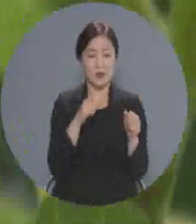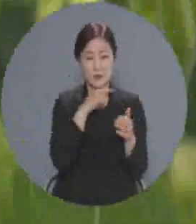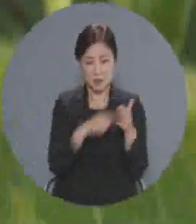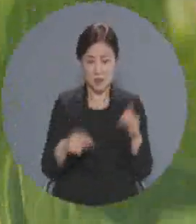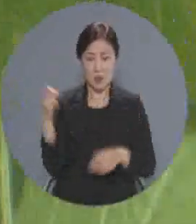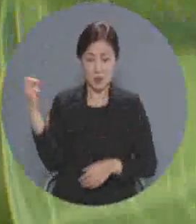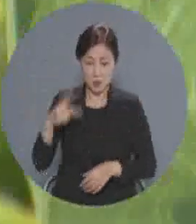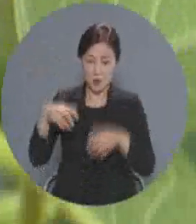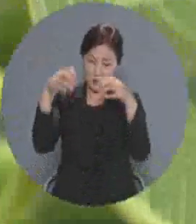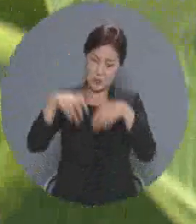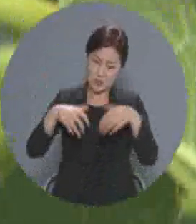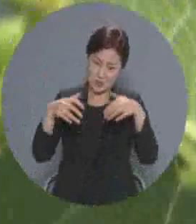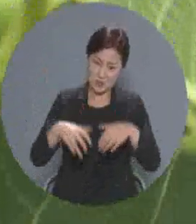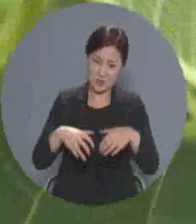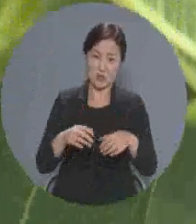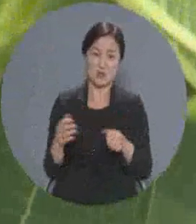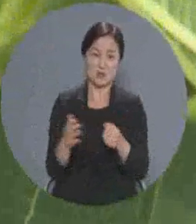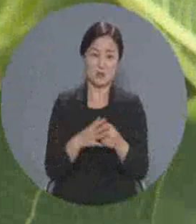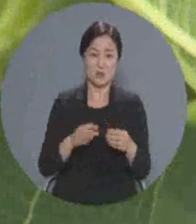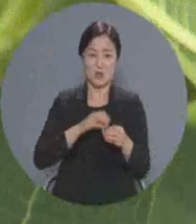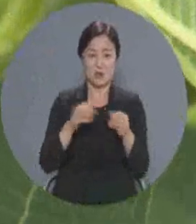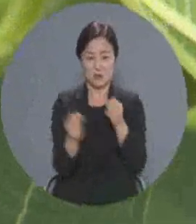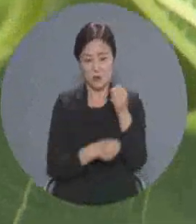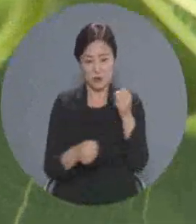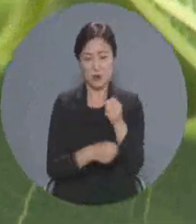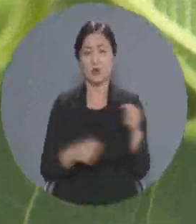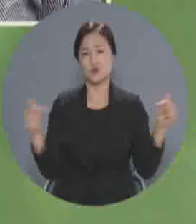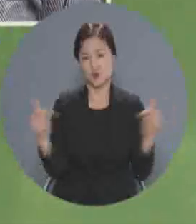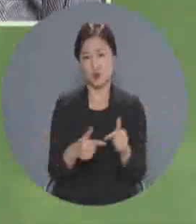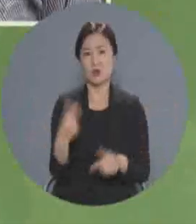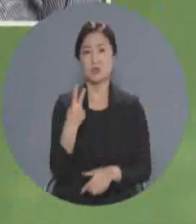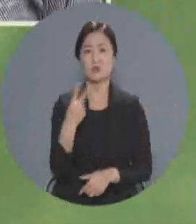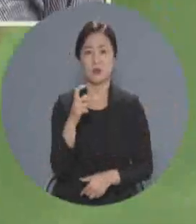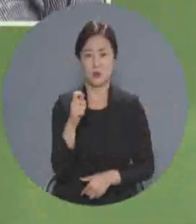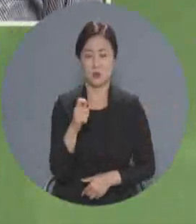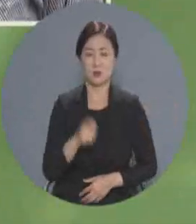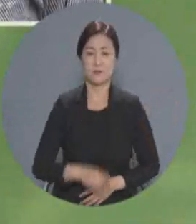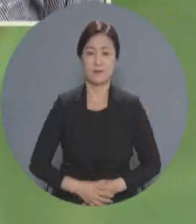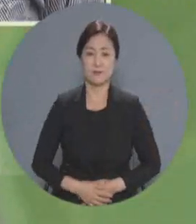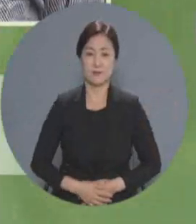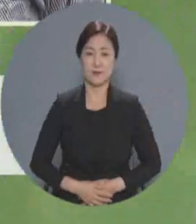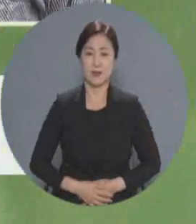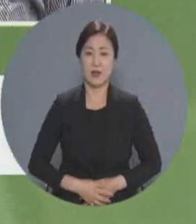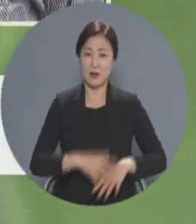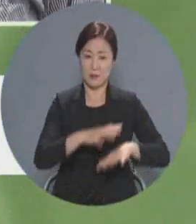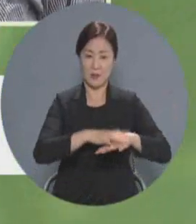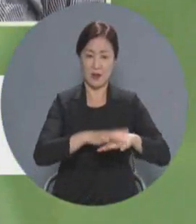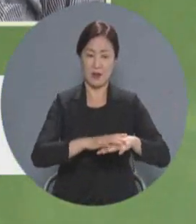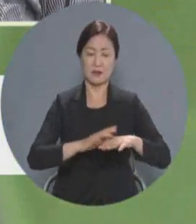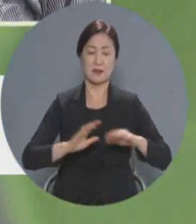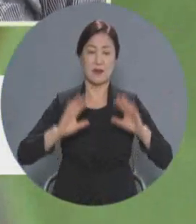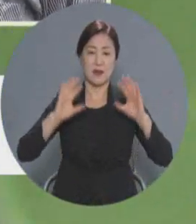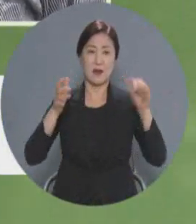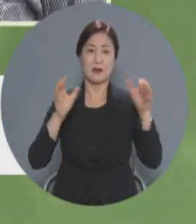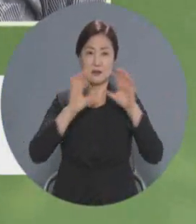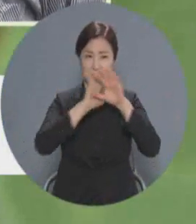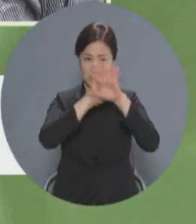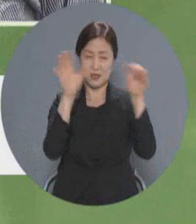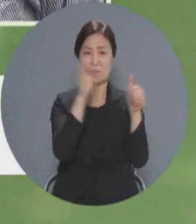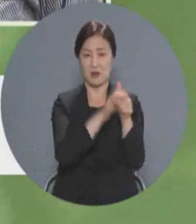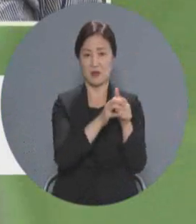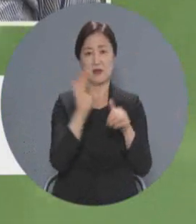비에 수확량이 2천 톤이나 줄었기 때문입니다. 노지는 하늘에 맡겨야 될 그 나무라서